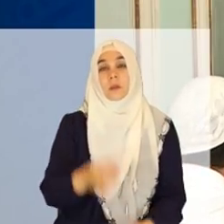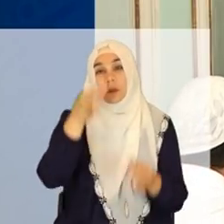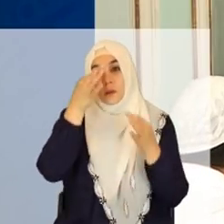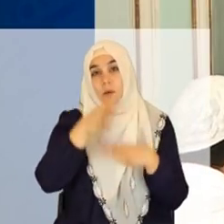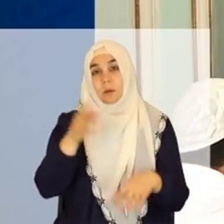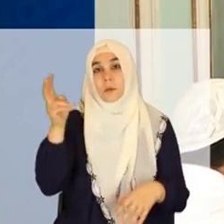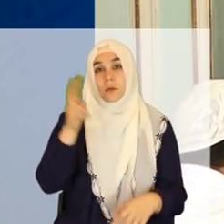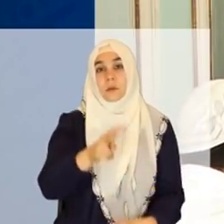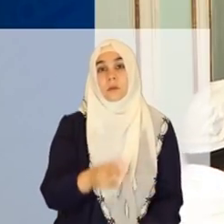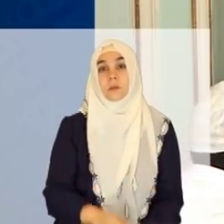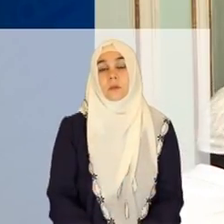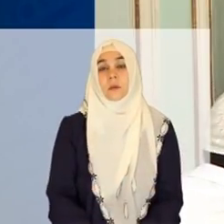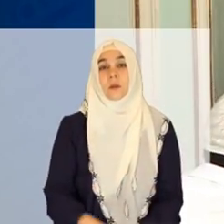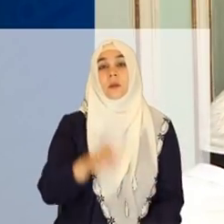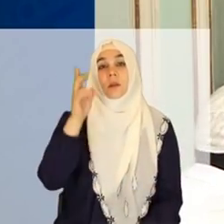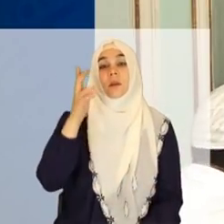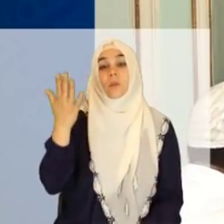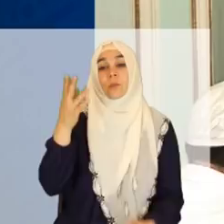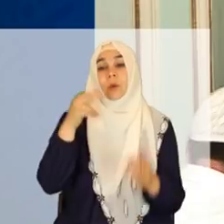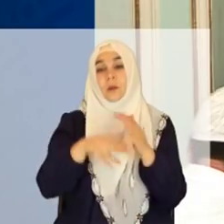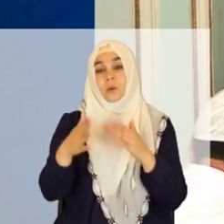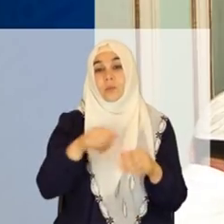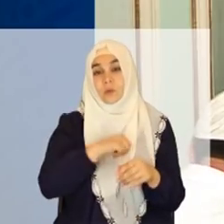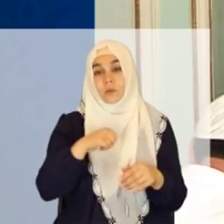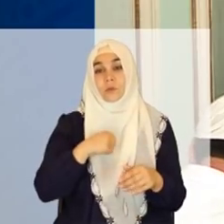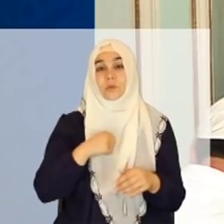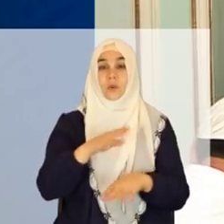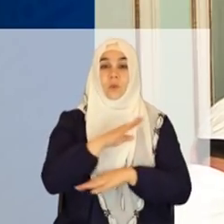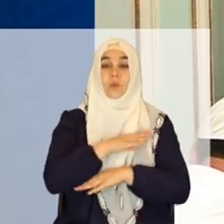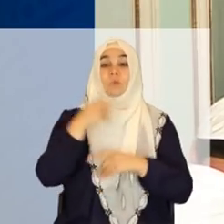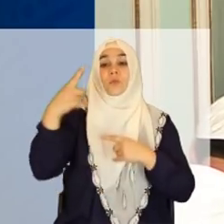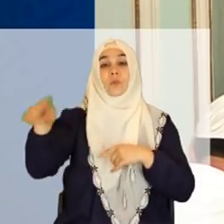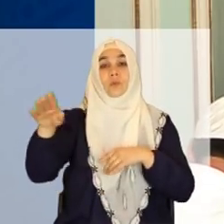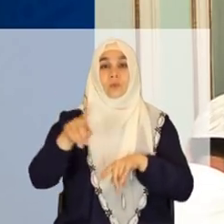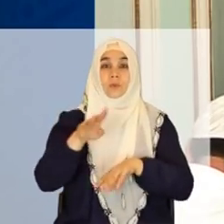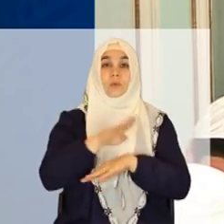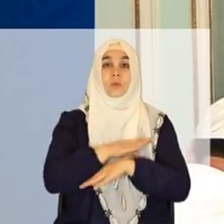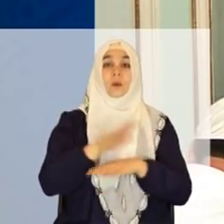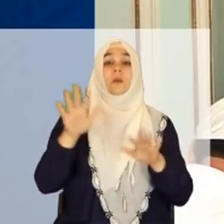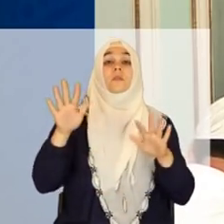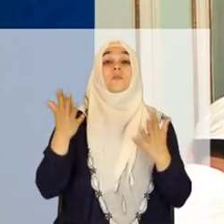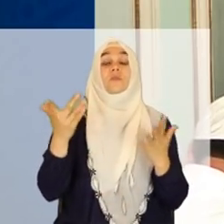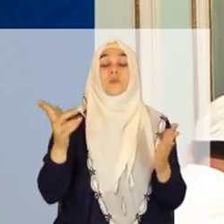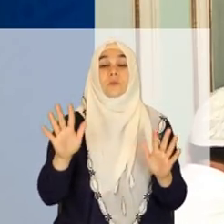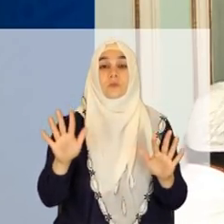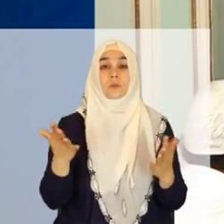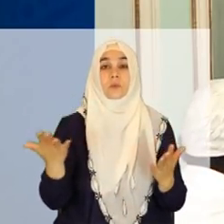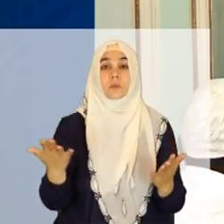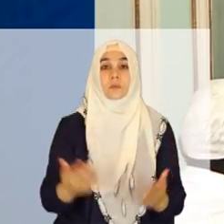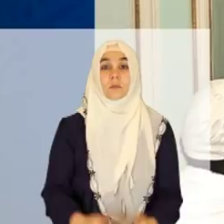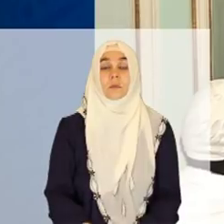Yig'lab keldi. Ey Allohning rasuli, o'zim ham halok bo'ldim, boshqani ham halok qildim dedi. Hay hay, nima bo'ldi